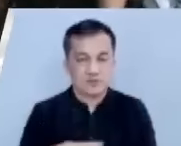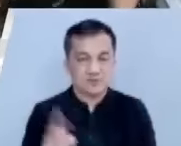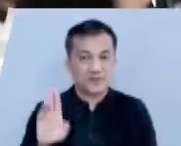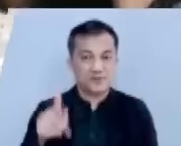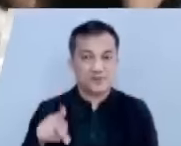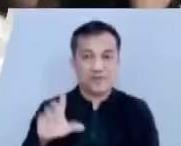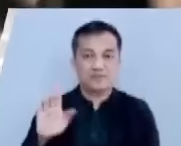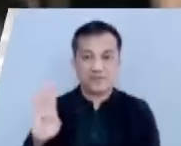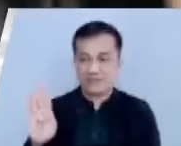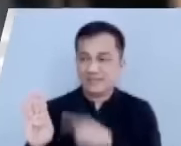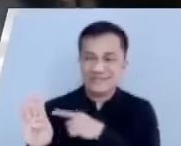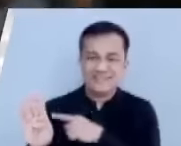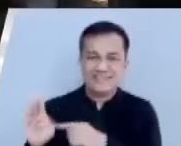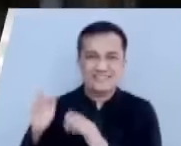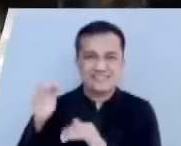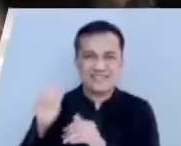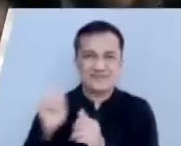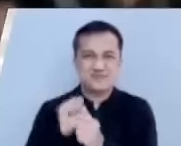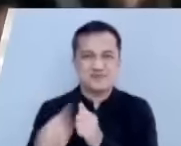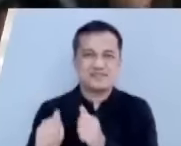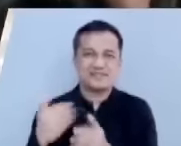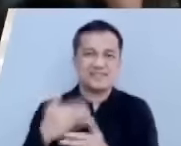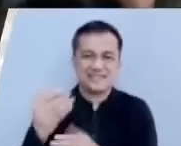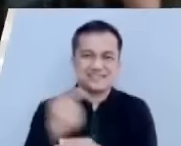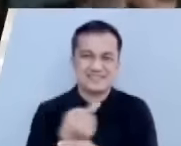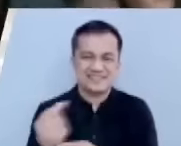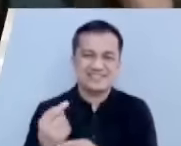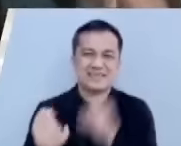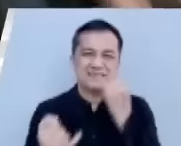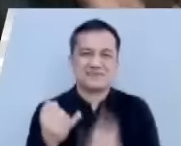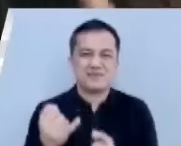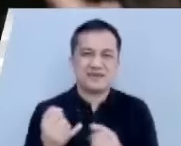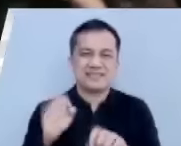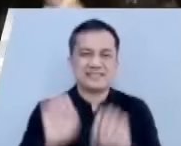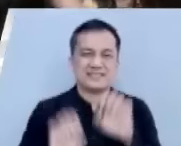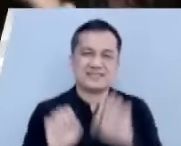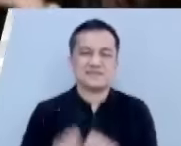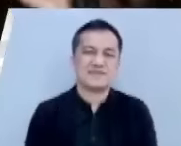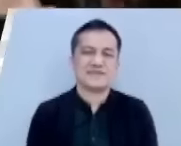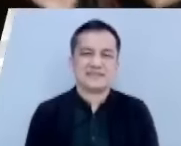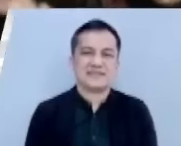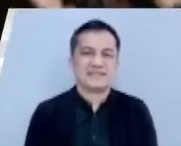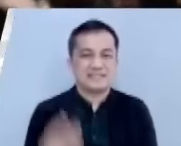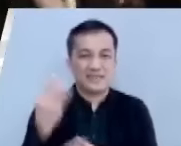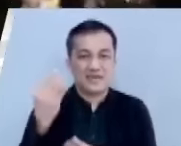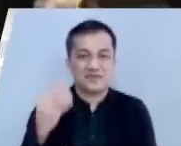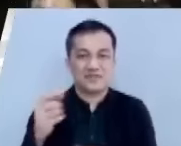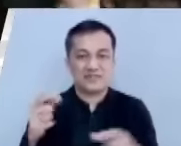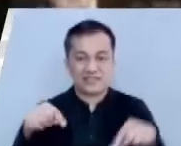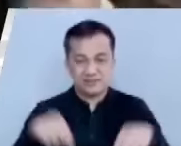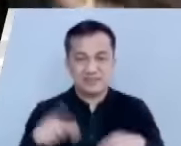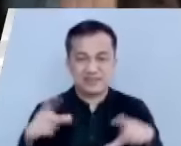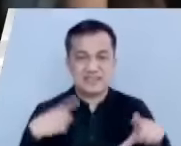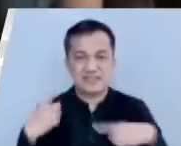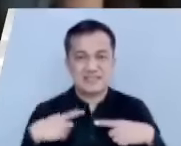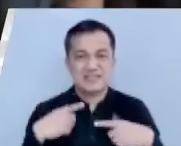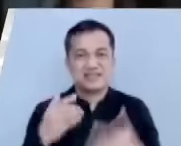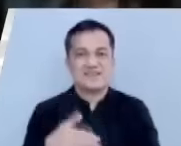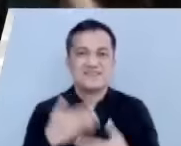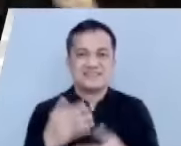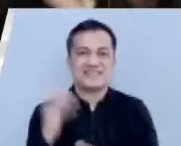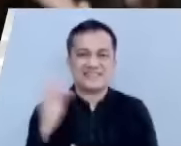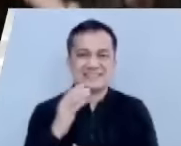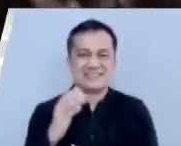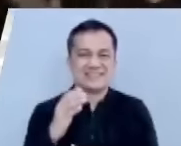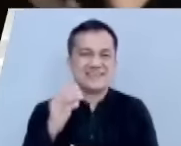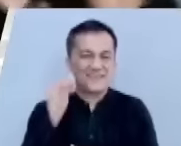sana pumasa kayo next week sa inyong finals exam. Yung munang latest mula rito sa Laguna, Merry Christmas na agad, Tita Mel. See you later